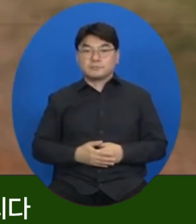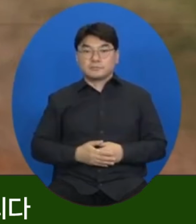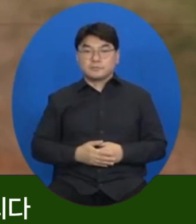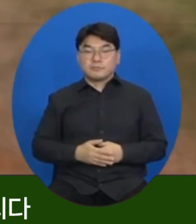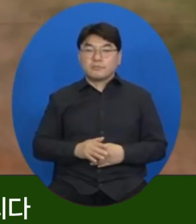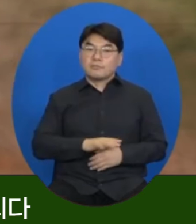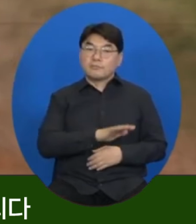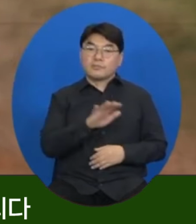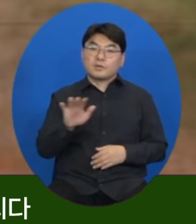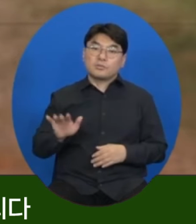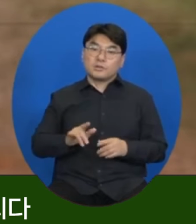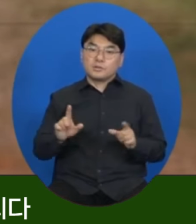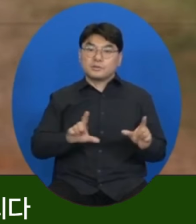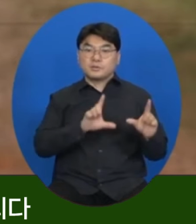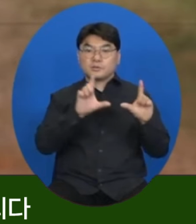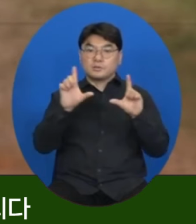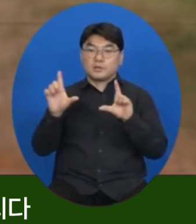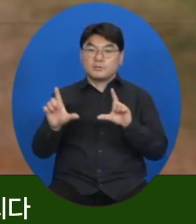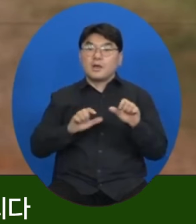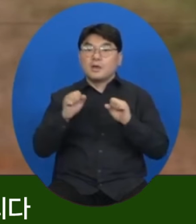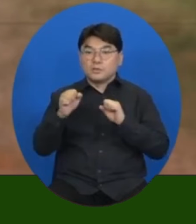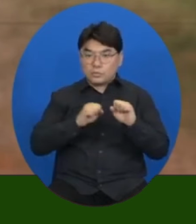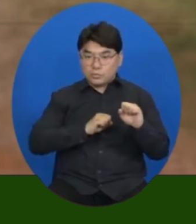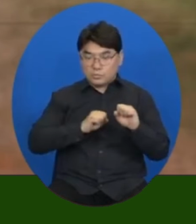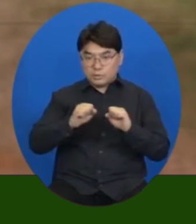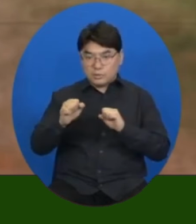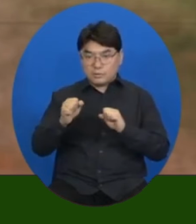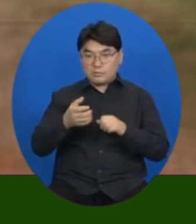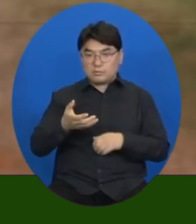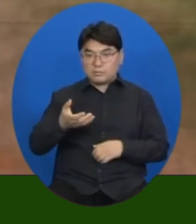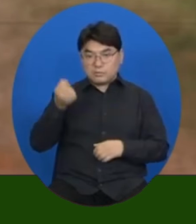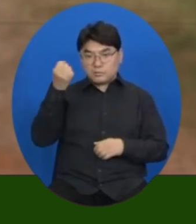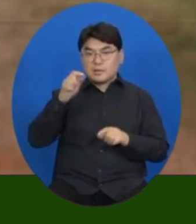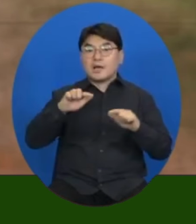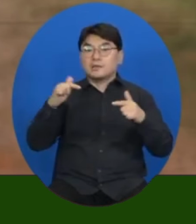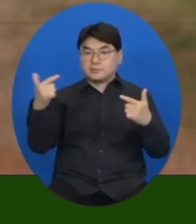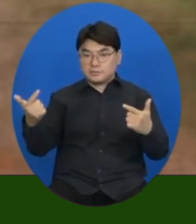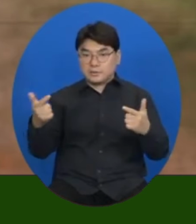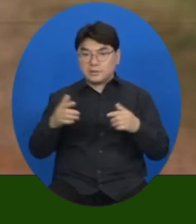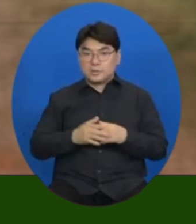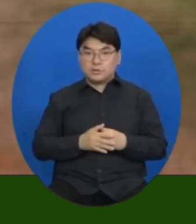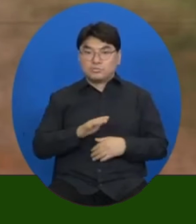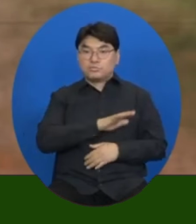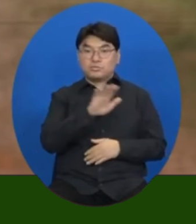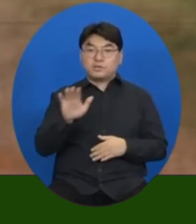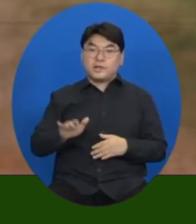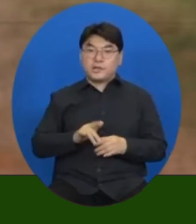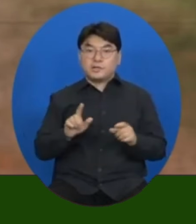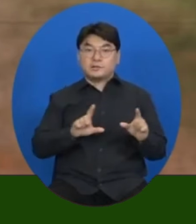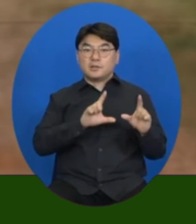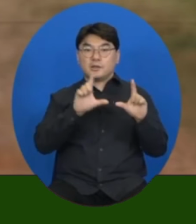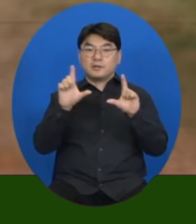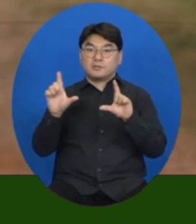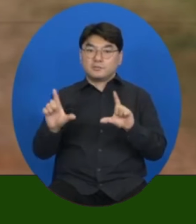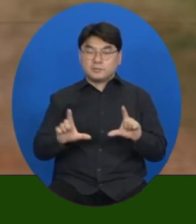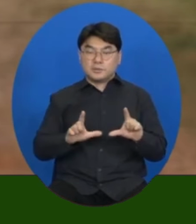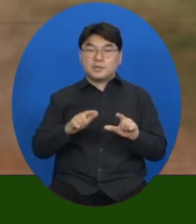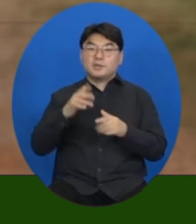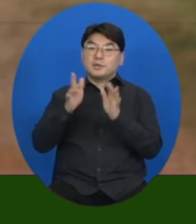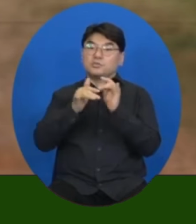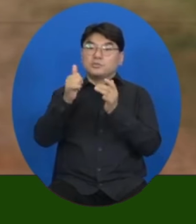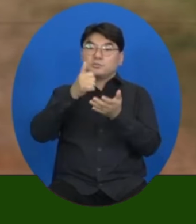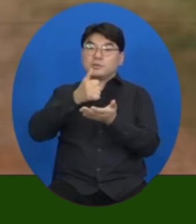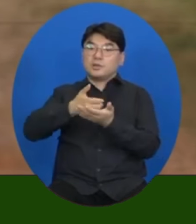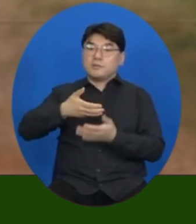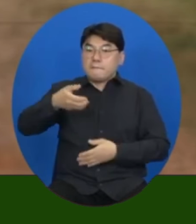인생이 우리의 퍼포먼스에 달리는 것이 아니기 때문에 그래요 우리의 진정한 구원과 우리의 생명은 예수님께 있습니다 영원히 흔들리지 않은